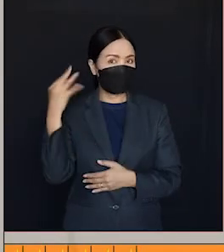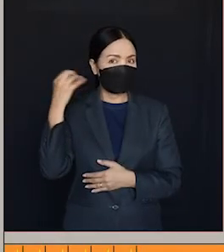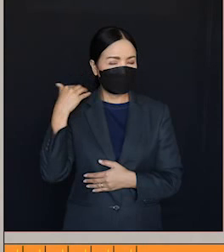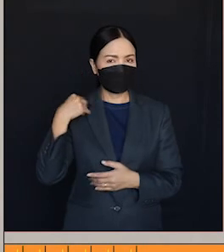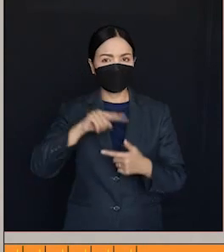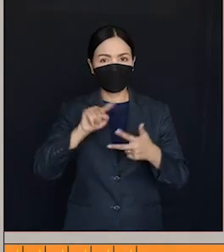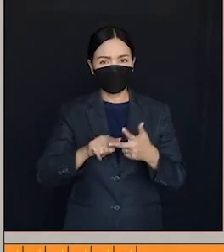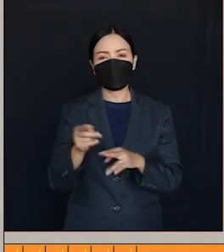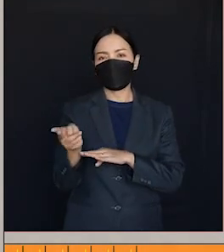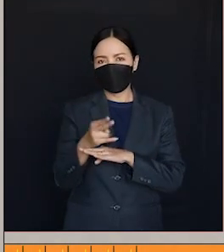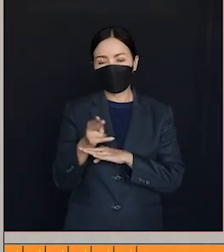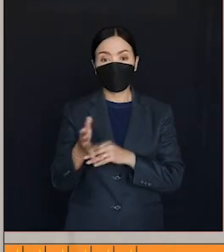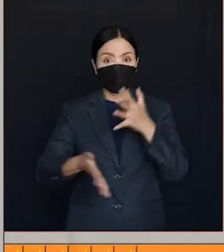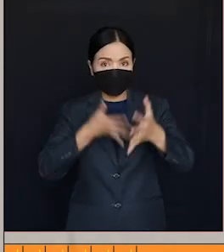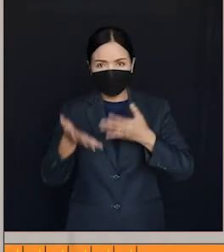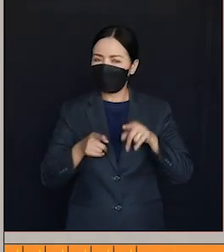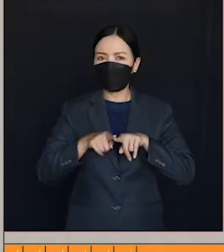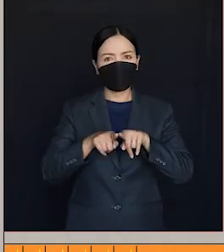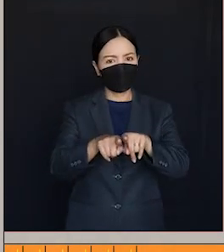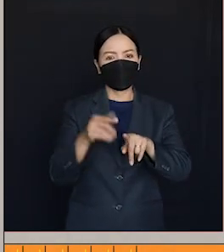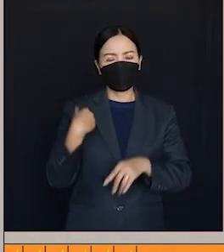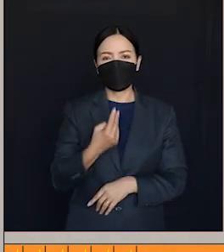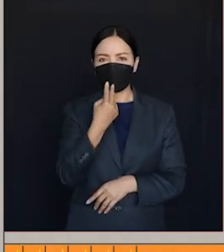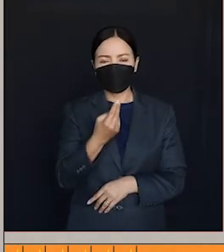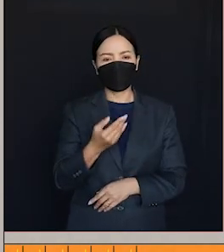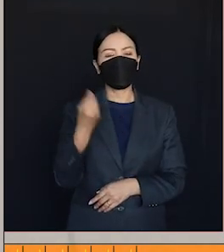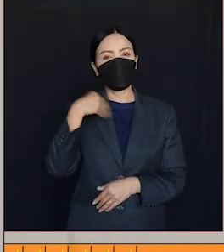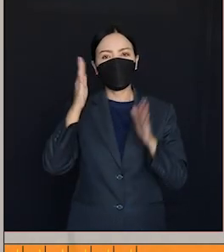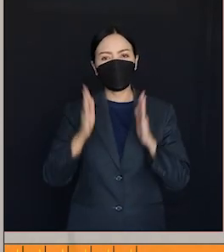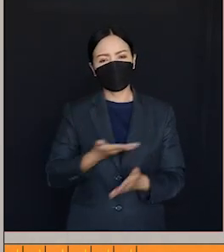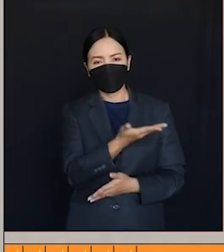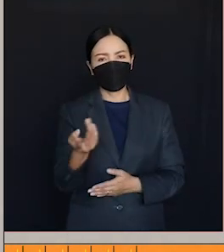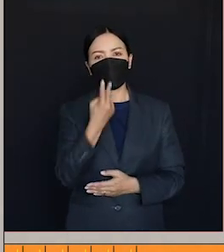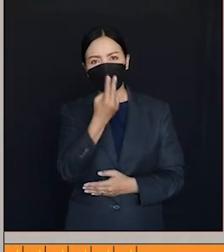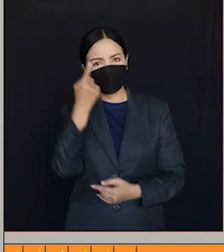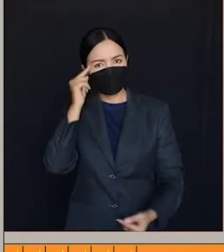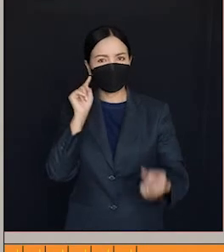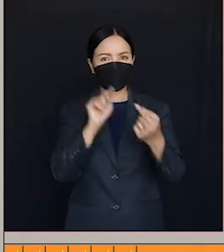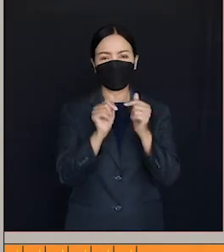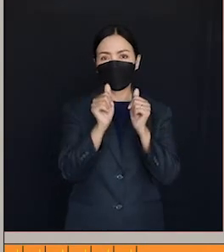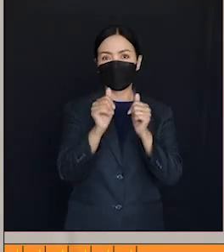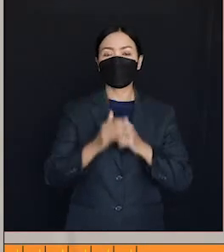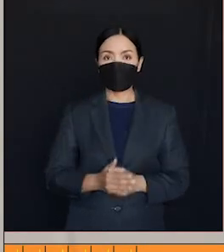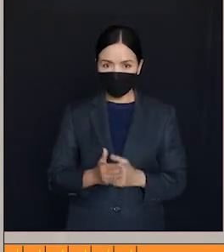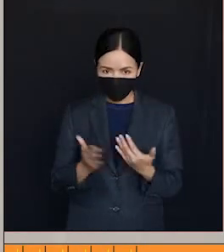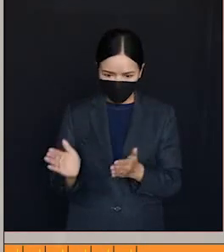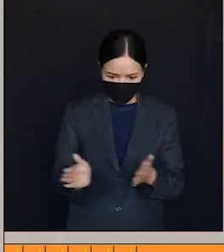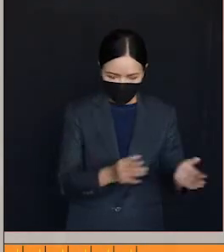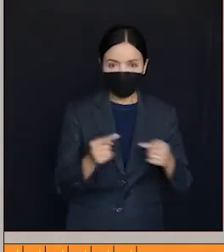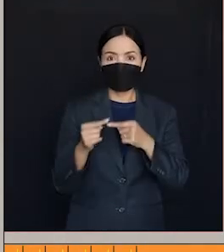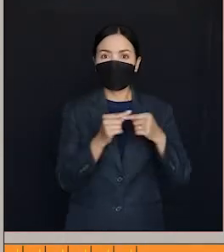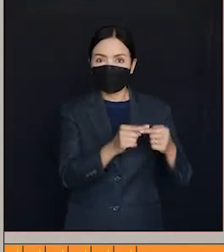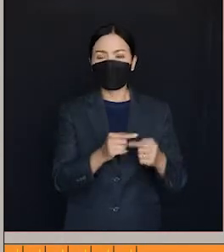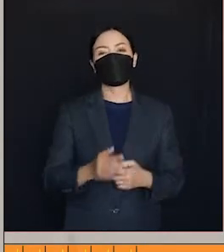ยที่สำคัญมีภาษามือควบคู่กันไปด้วยคือดูได้ทุกเพศทุกวัยทุกคนจริงๆค่ะเราก็มาต่อกันที่นวัตกรรม